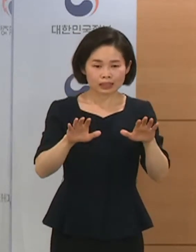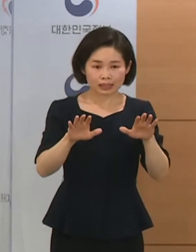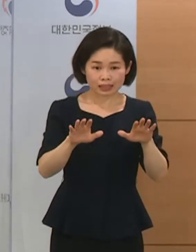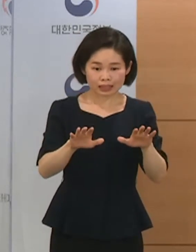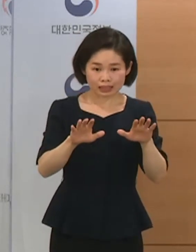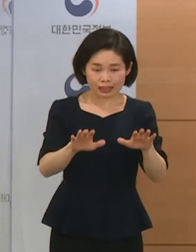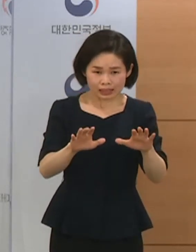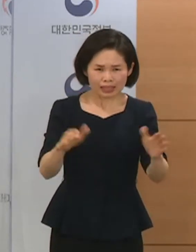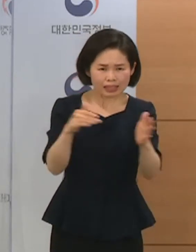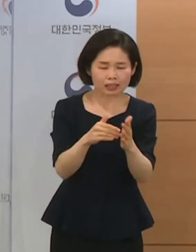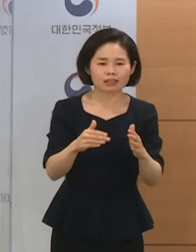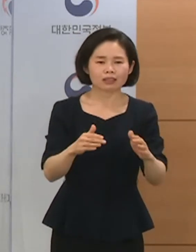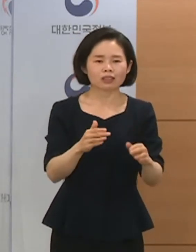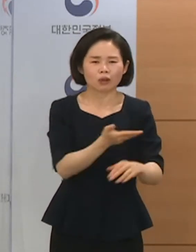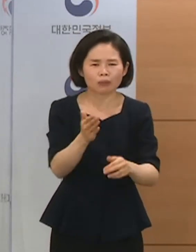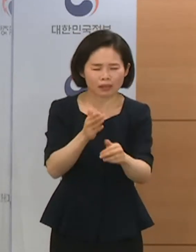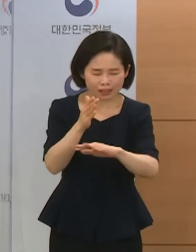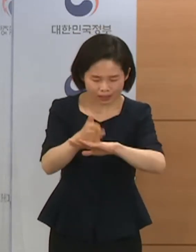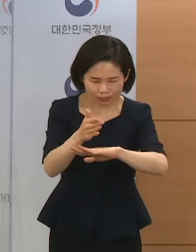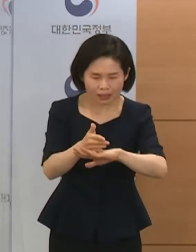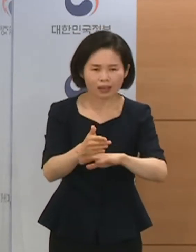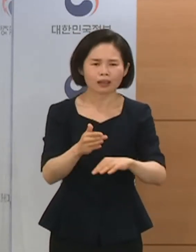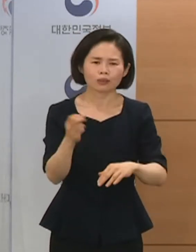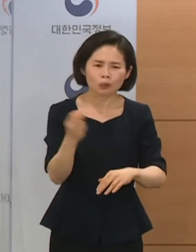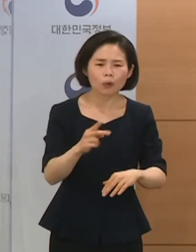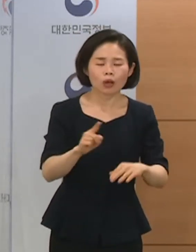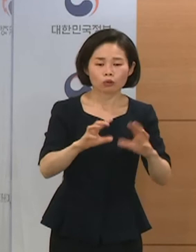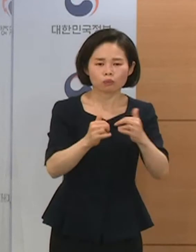견뎌와 주신 국민 여러분의 힘을 믿습니다.